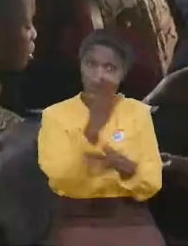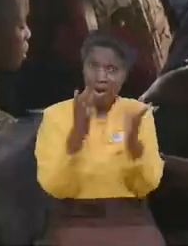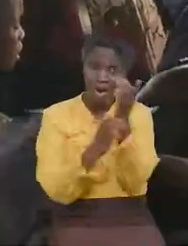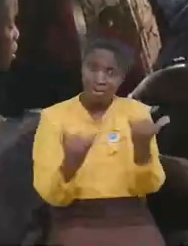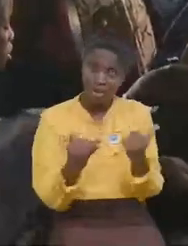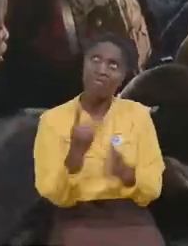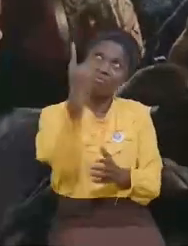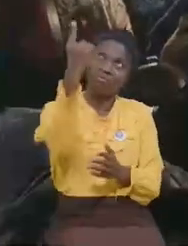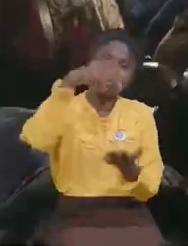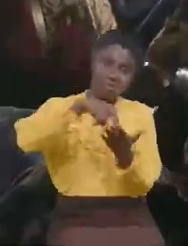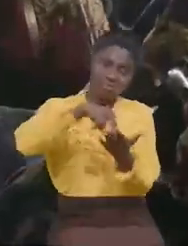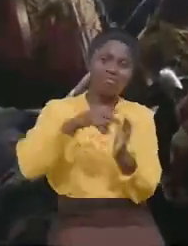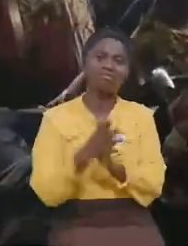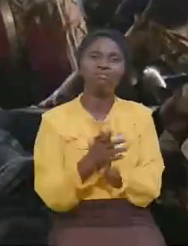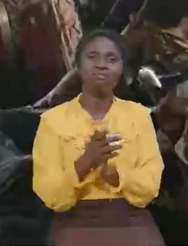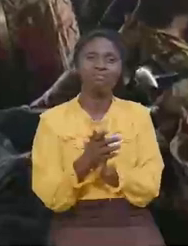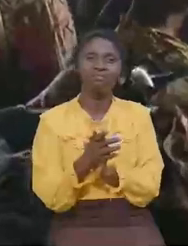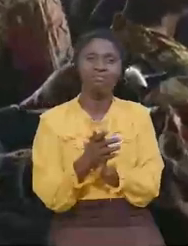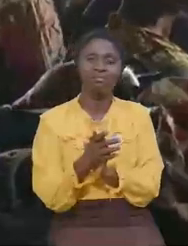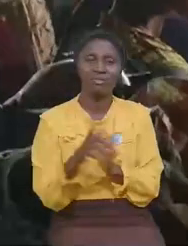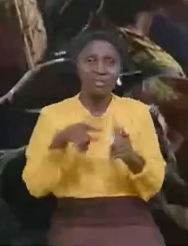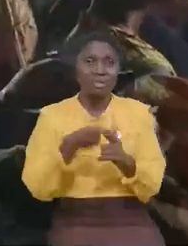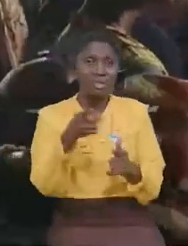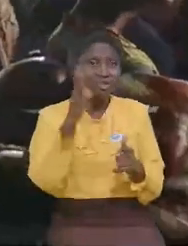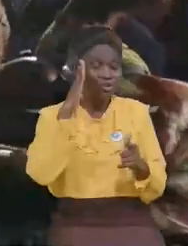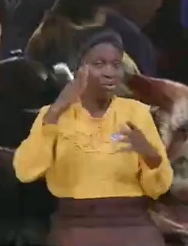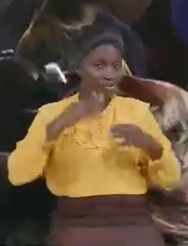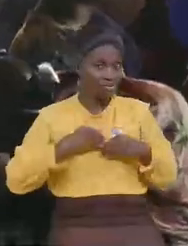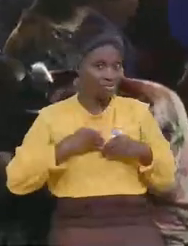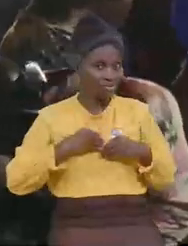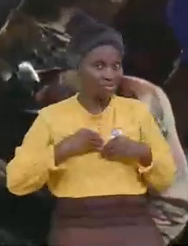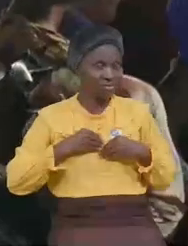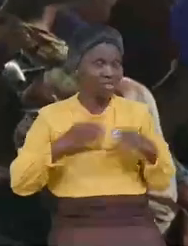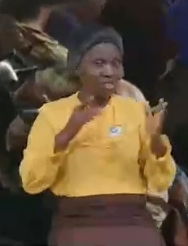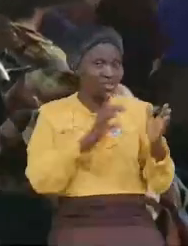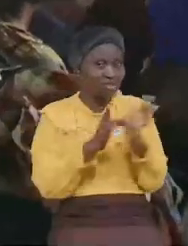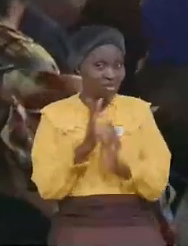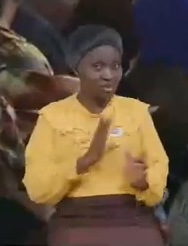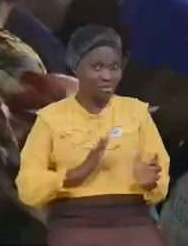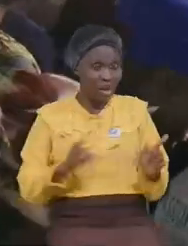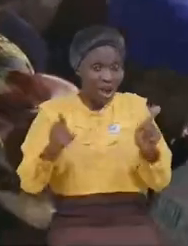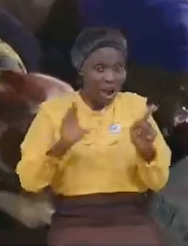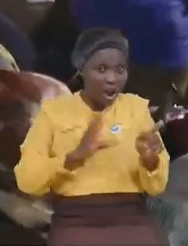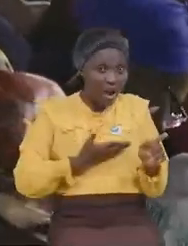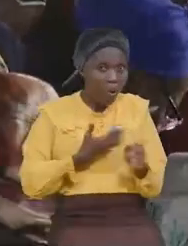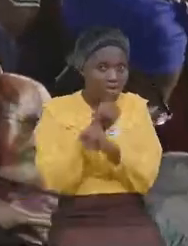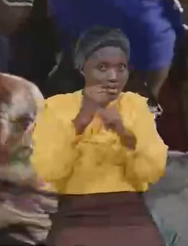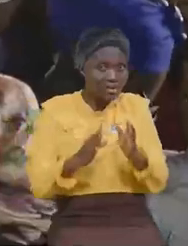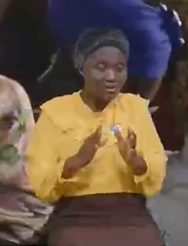te tiens debout et tu reçois Christ, notre Sauveur, avec